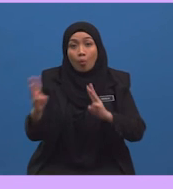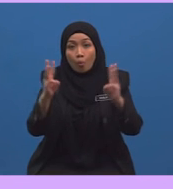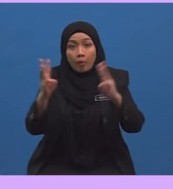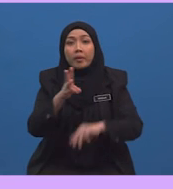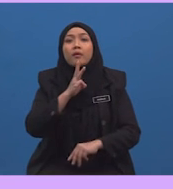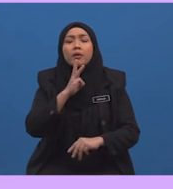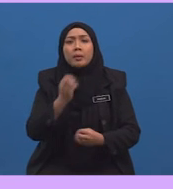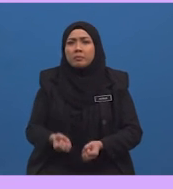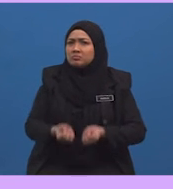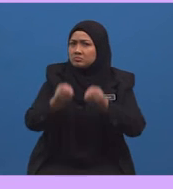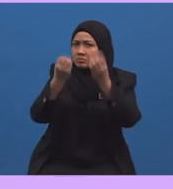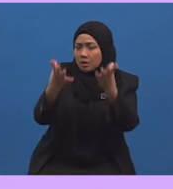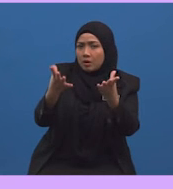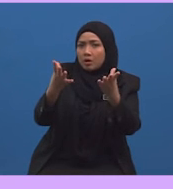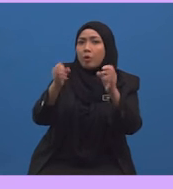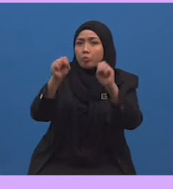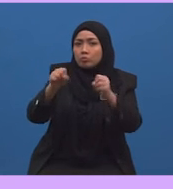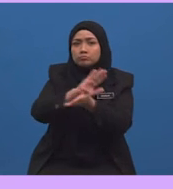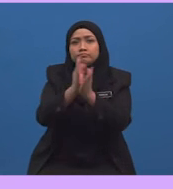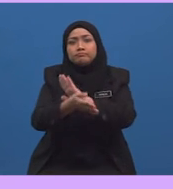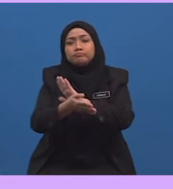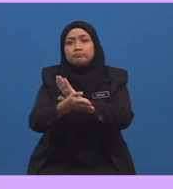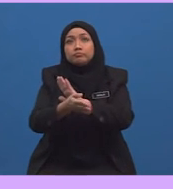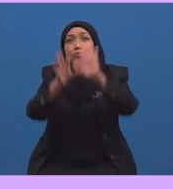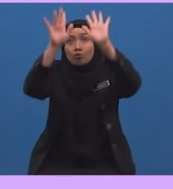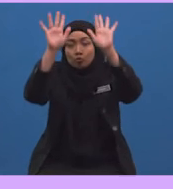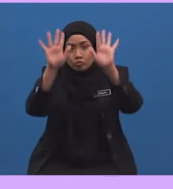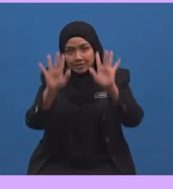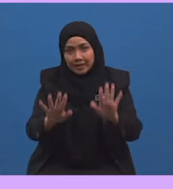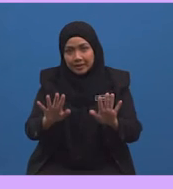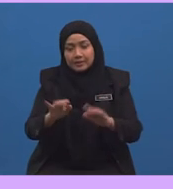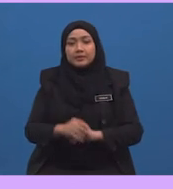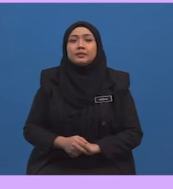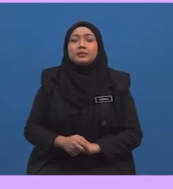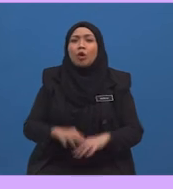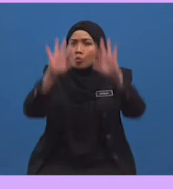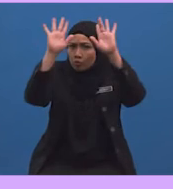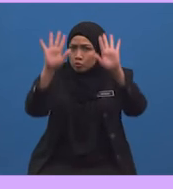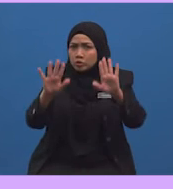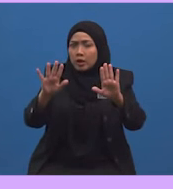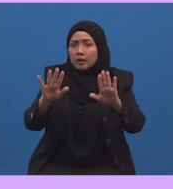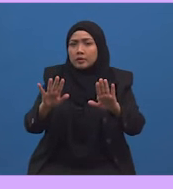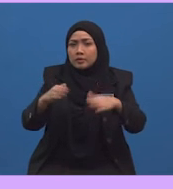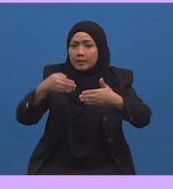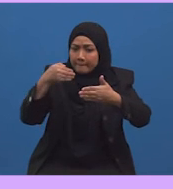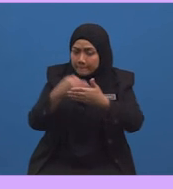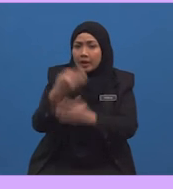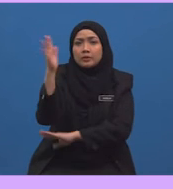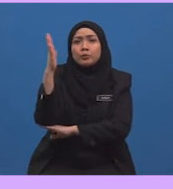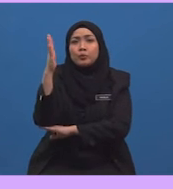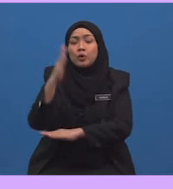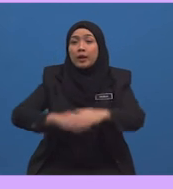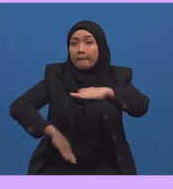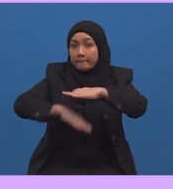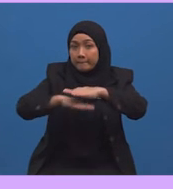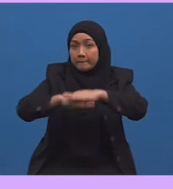Wang air yang terlalu banyak akan terkondensasi dan turun sebagai hujan. Hujan yang turun akan sampai ke tumbuhan dan